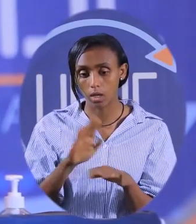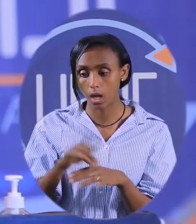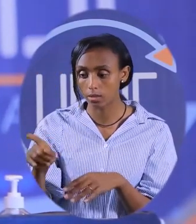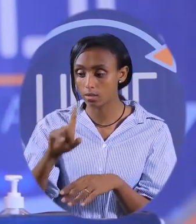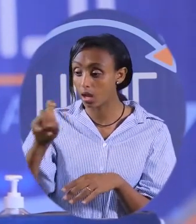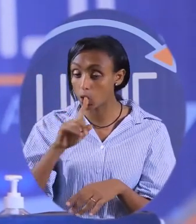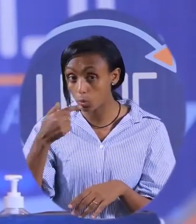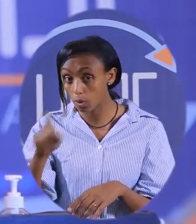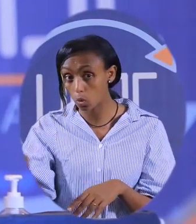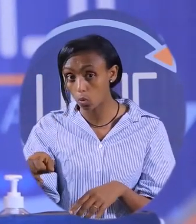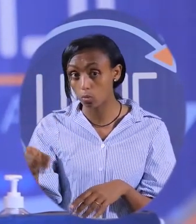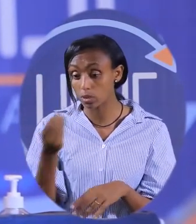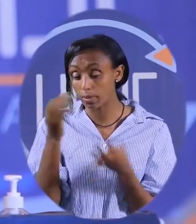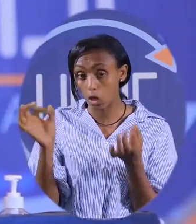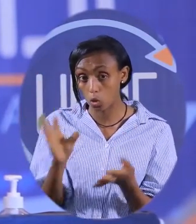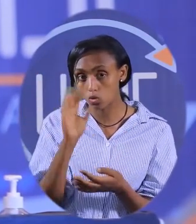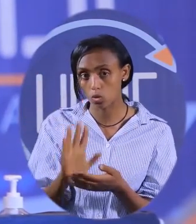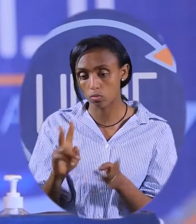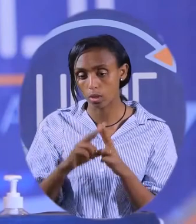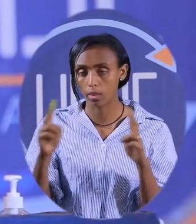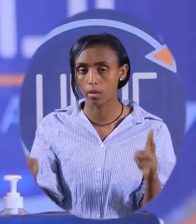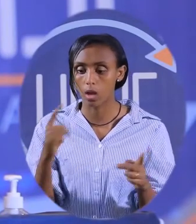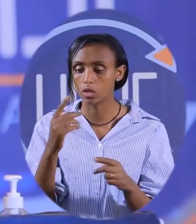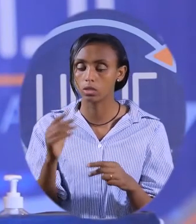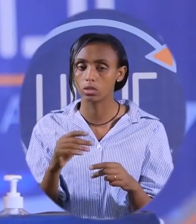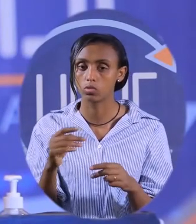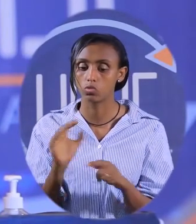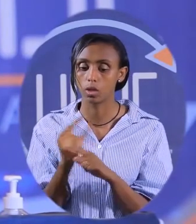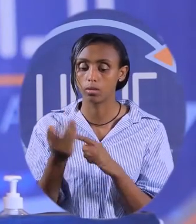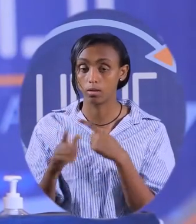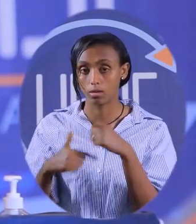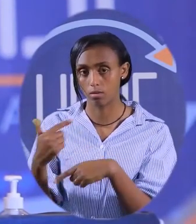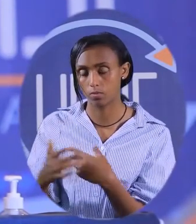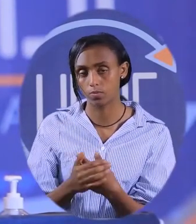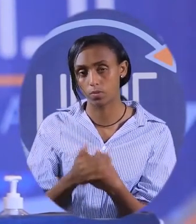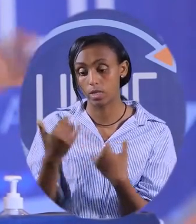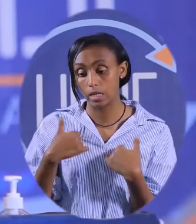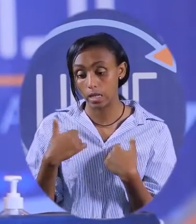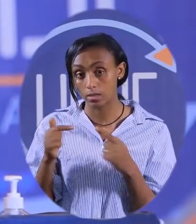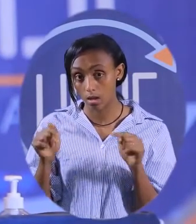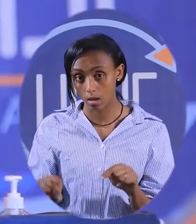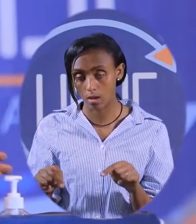ነህ ተጠያቂም በለው። በጣም ወደ አንድ ተጨባጭ ጉዳይ ይሄዳለሁ። እኔ ዛሬ